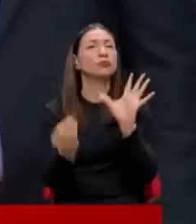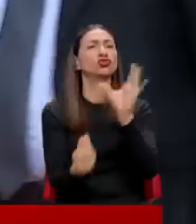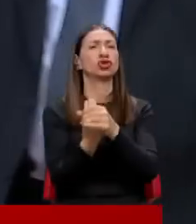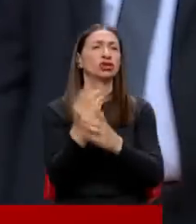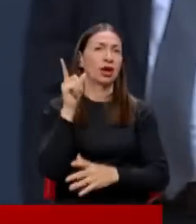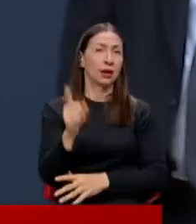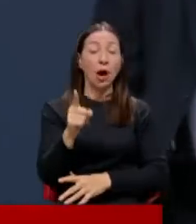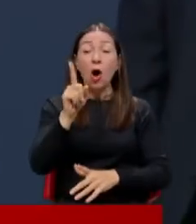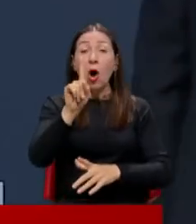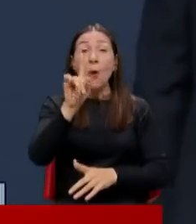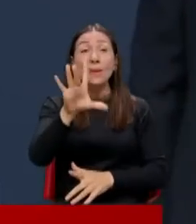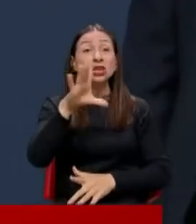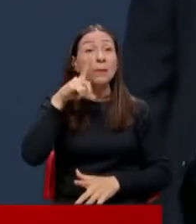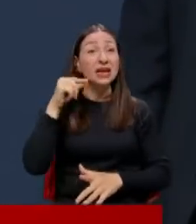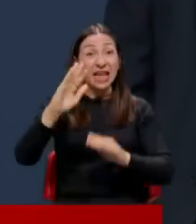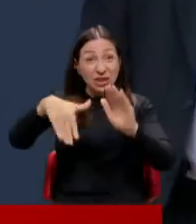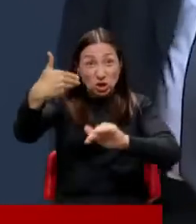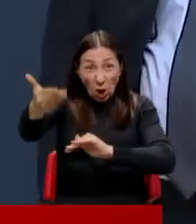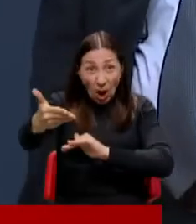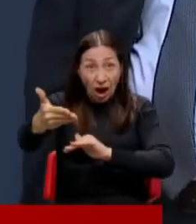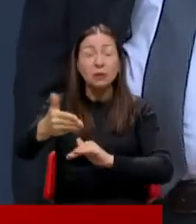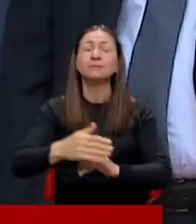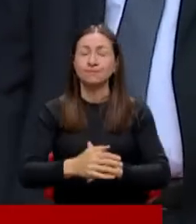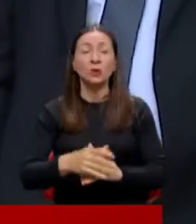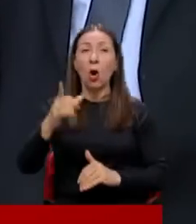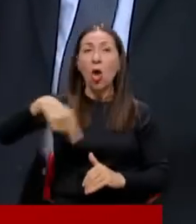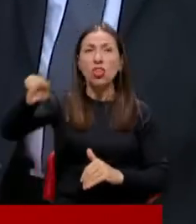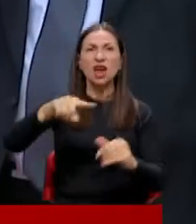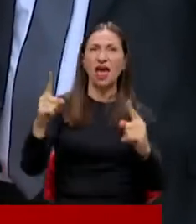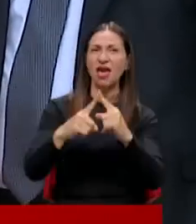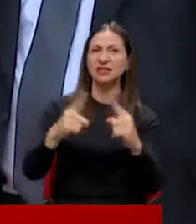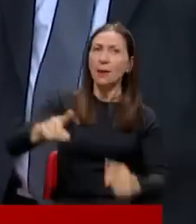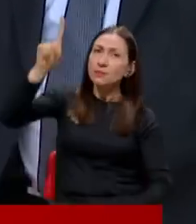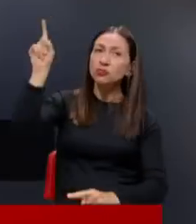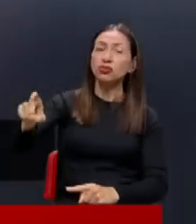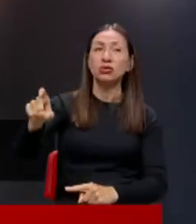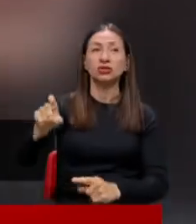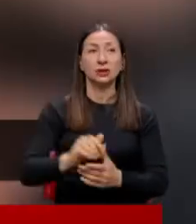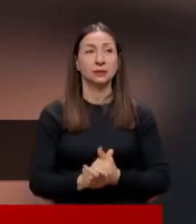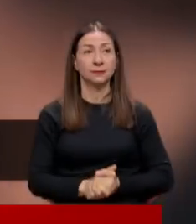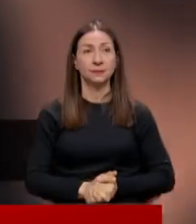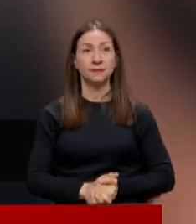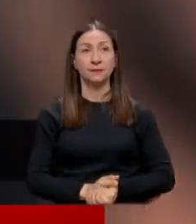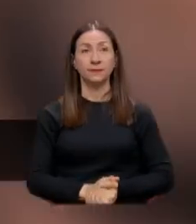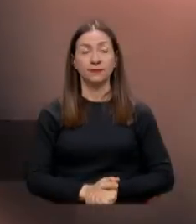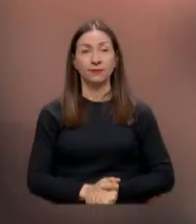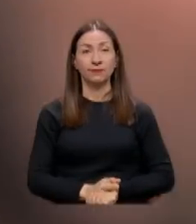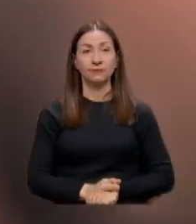çıkacak. 15 Mayıs'tan sonra onlardan hesap sorulacak. Çay çay!